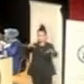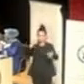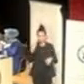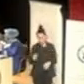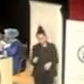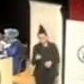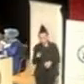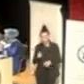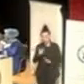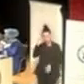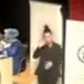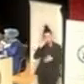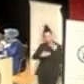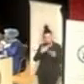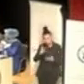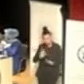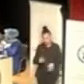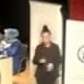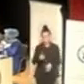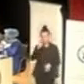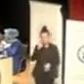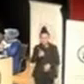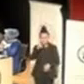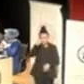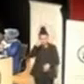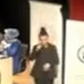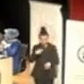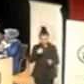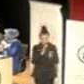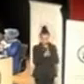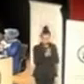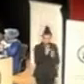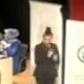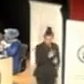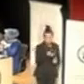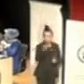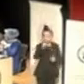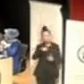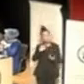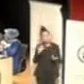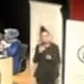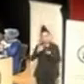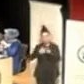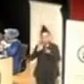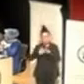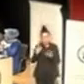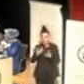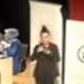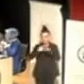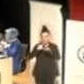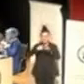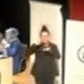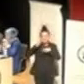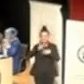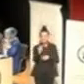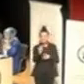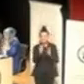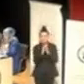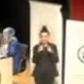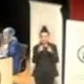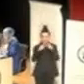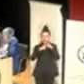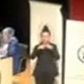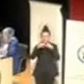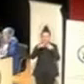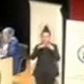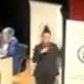Bundan az önce bahsetmiştim. Başta bakanlığımız yayınları, diğer kamu kurulum ve kuruluşlarının yayınları, örneğin Yazma Eser Kurumu Başkanlığı'nın yayınları